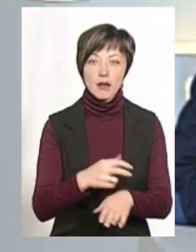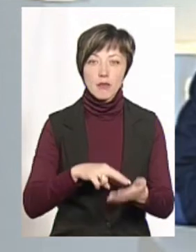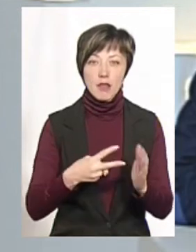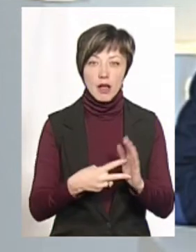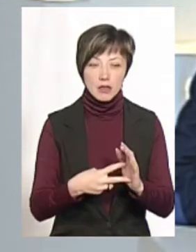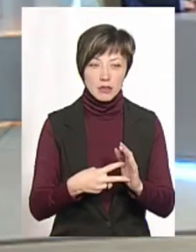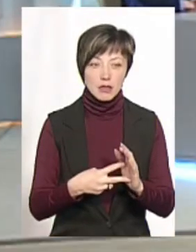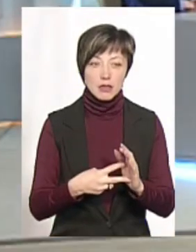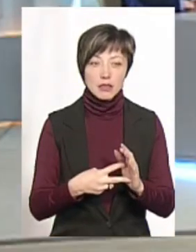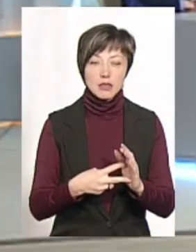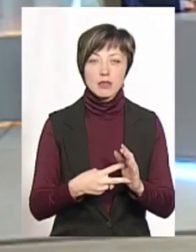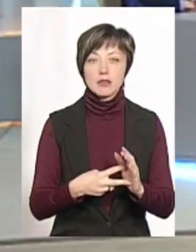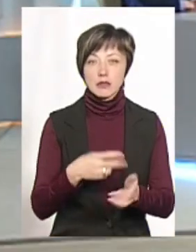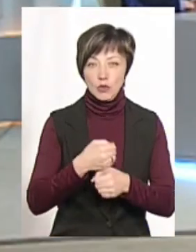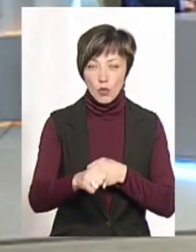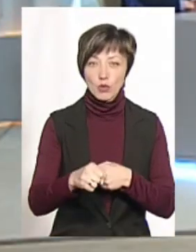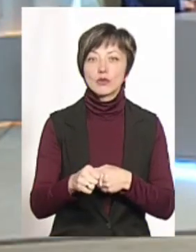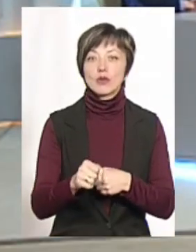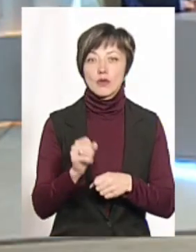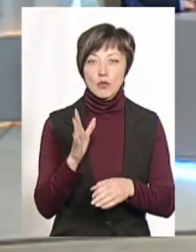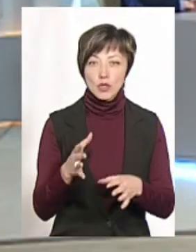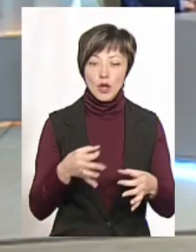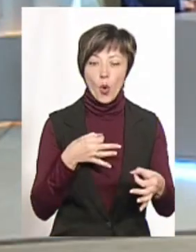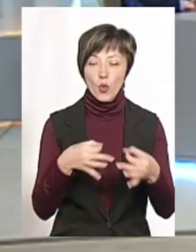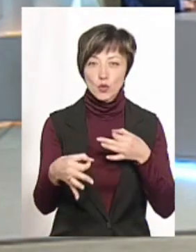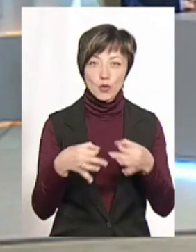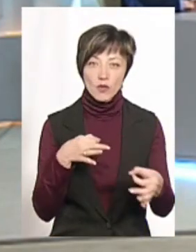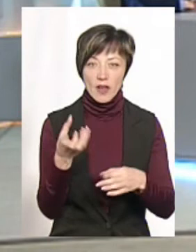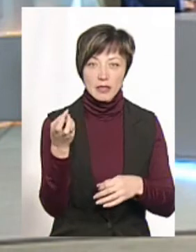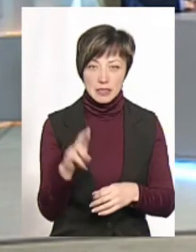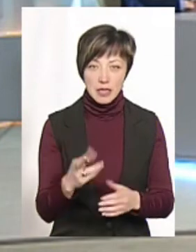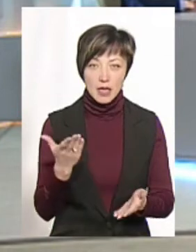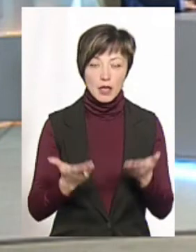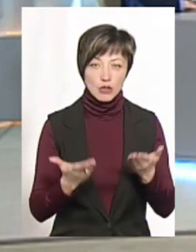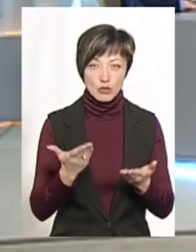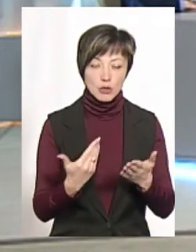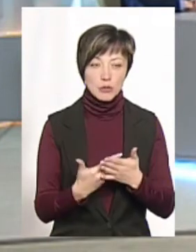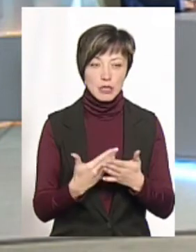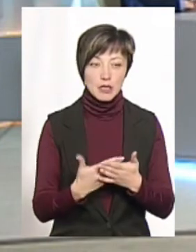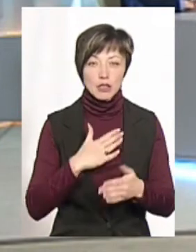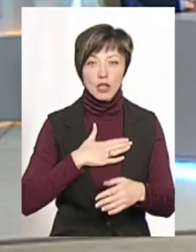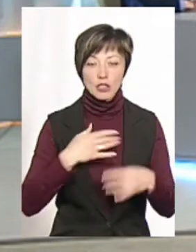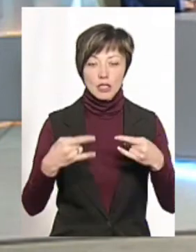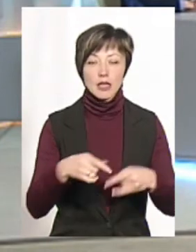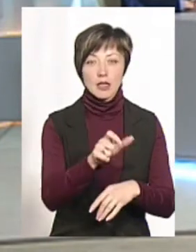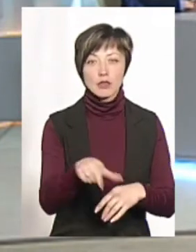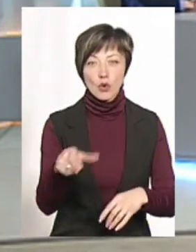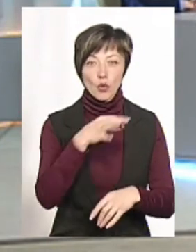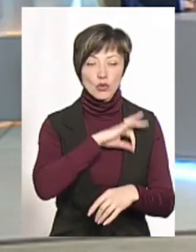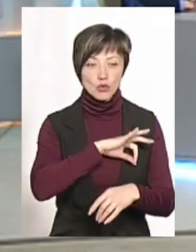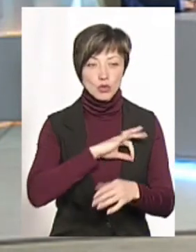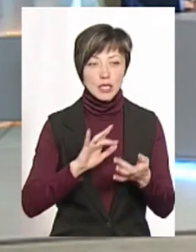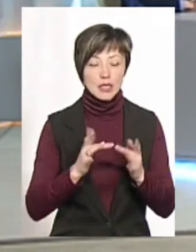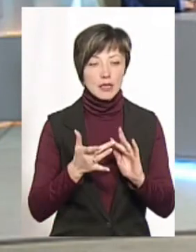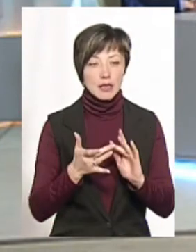план з голосу. Хмельницький, направду, максимально буде консультуватися. І якщо, скажімо, там наші телеглядачі,